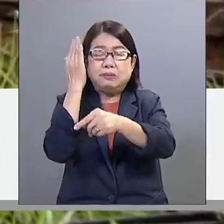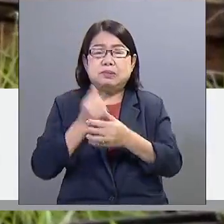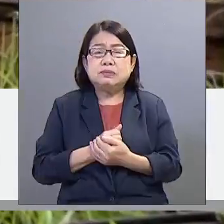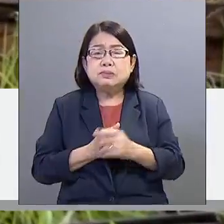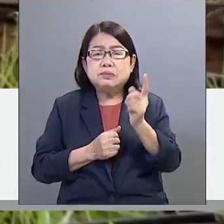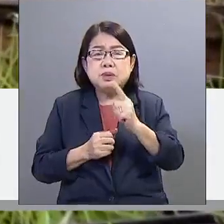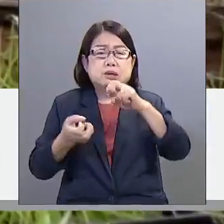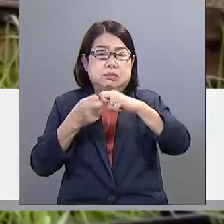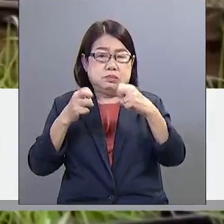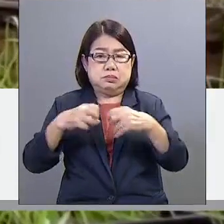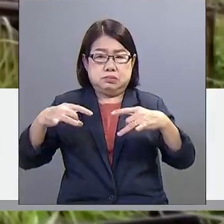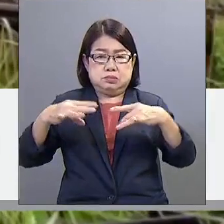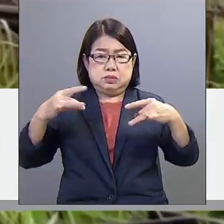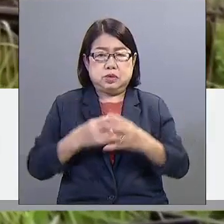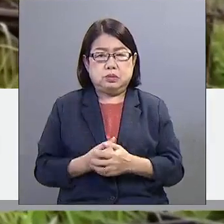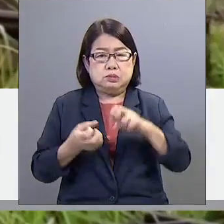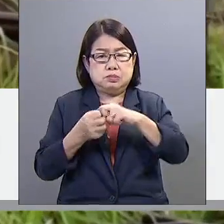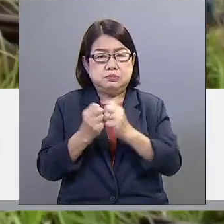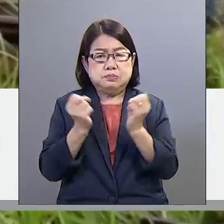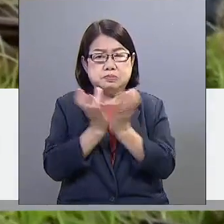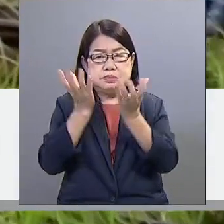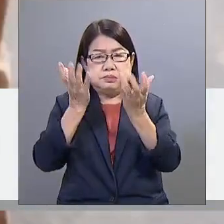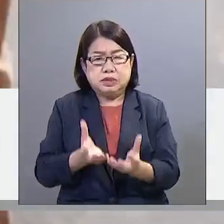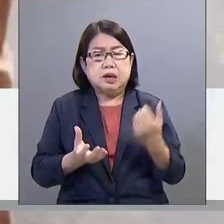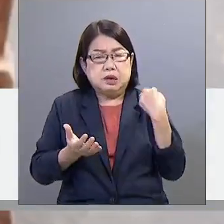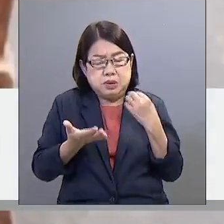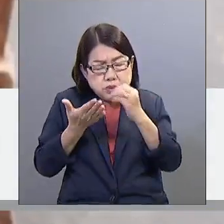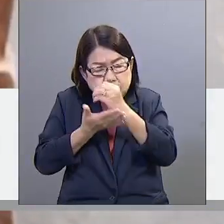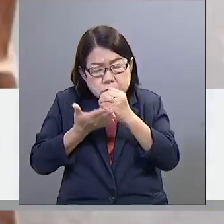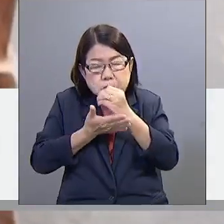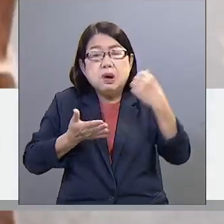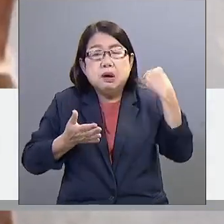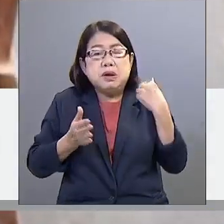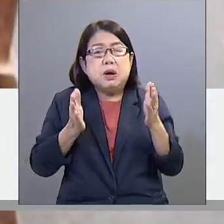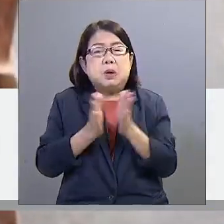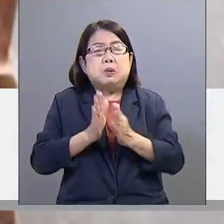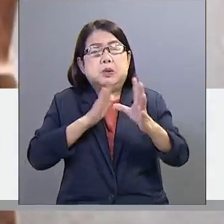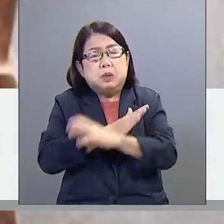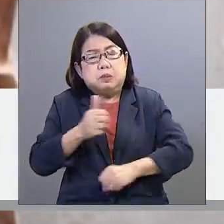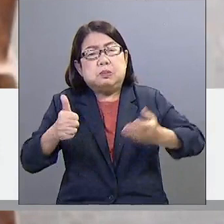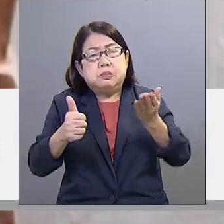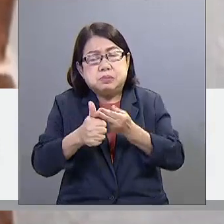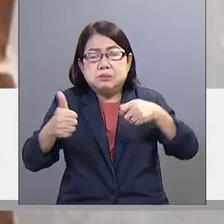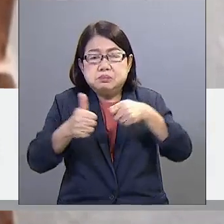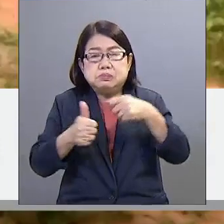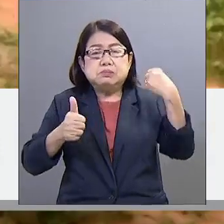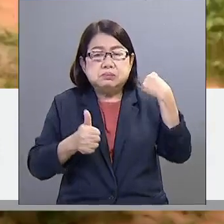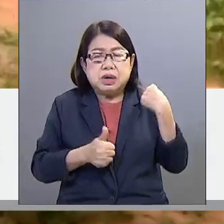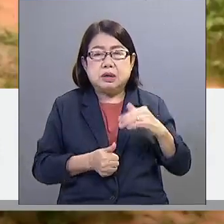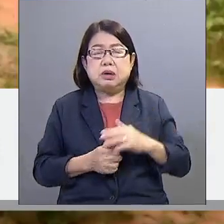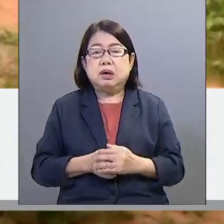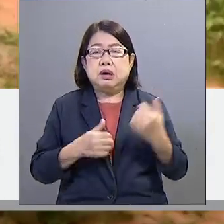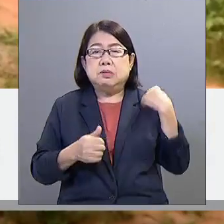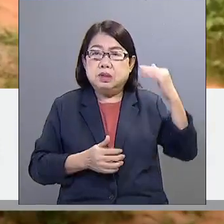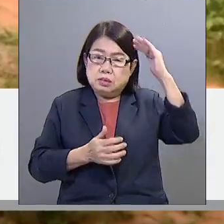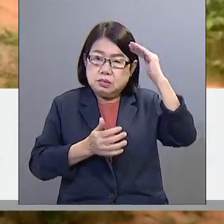ที่สร้างความขัดแย้งก่อเหตุรุนแรงยาเสพติดรวมถึงเหตุอาชญากรรมจึงได้นำกำลังเข้าไปรื้อถอน